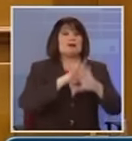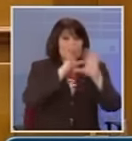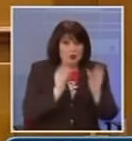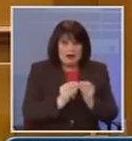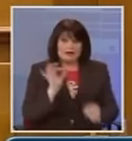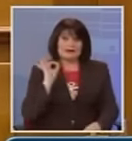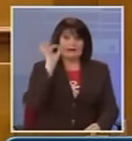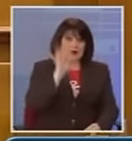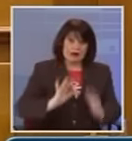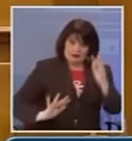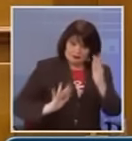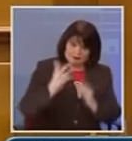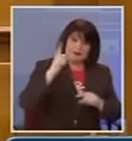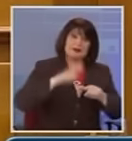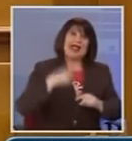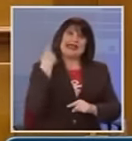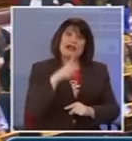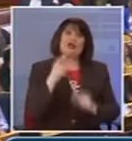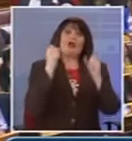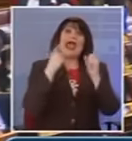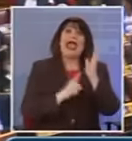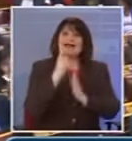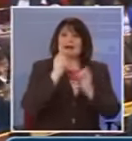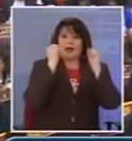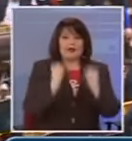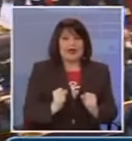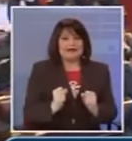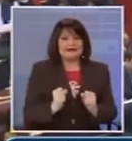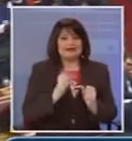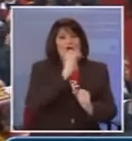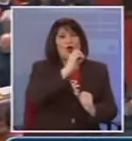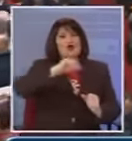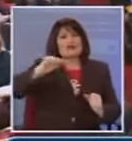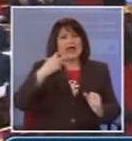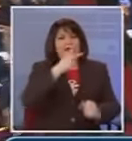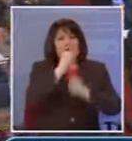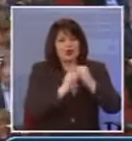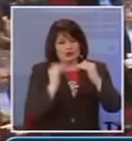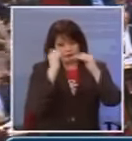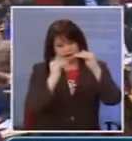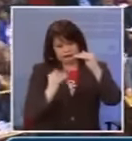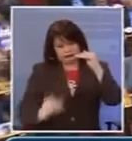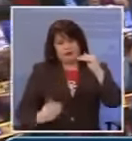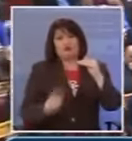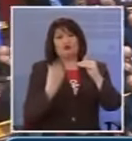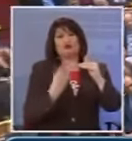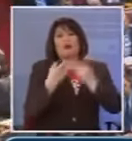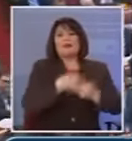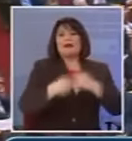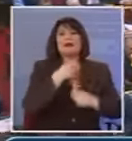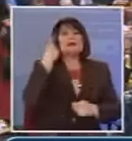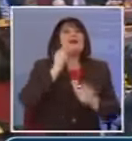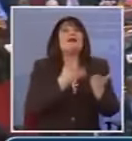οδήγησαν να αναβαθμιστεί η χώρα κατά 111 θέσεις στη διεθνή κατάταξη του ΟΣΑ μέσα σε 2 χρόνια για έναρξη νέων επιχειρήσεων. Δεν το